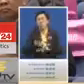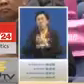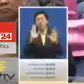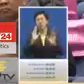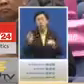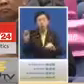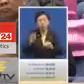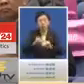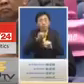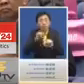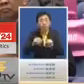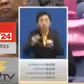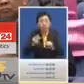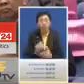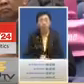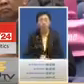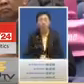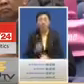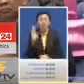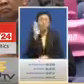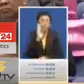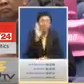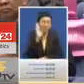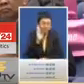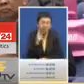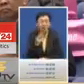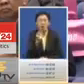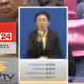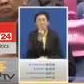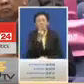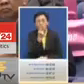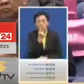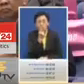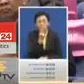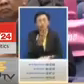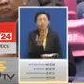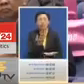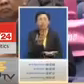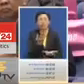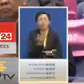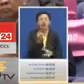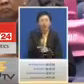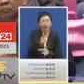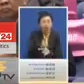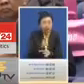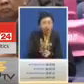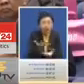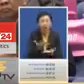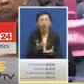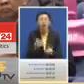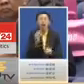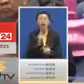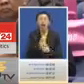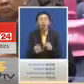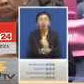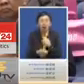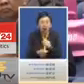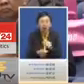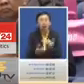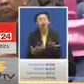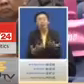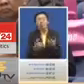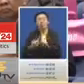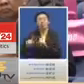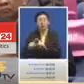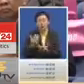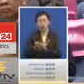ร์เซ็นต์ครับทำให้เบียร์บุหรี่แม้แต่สุราขาวสุราชาวบ้านเขานี่ขึ้นเ